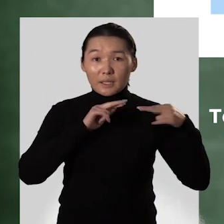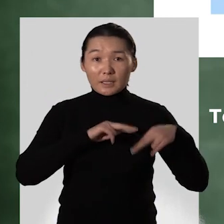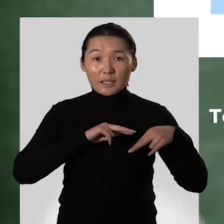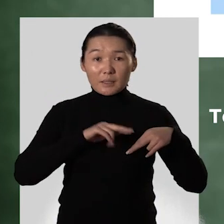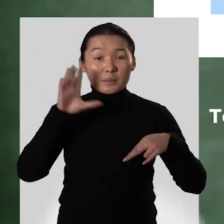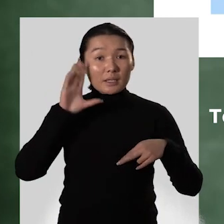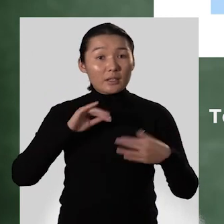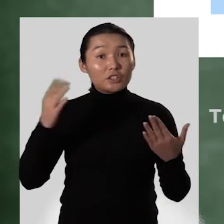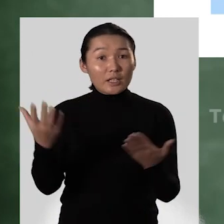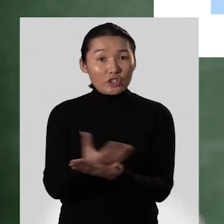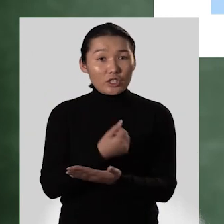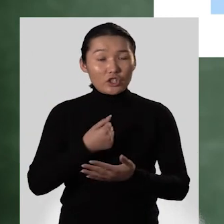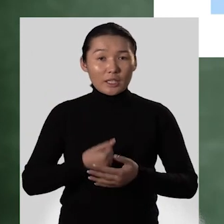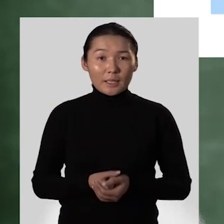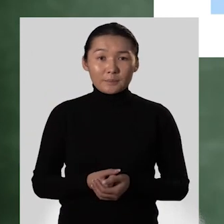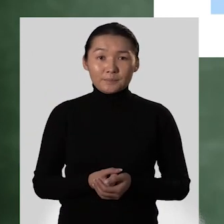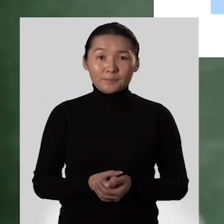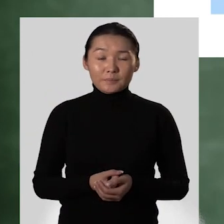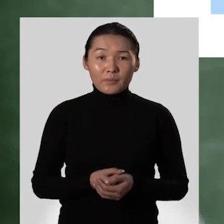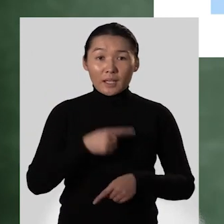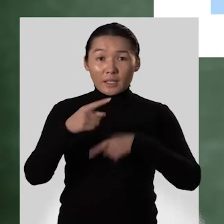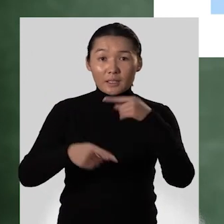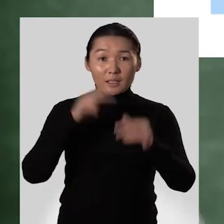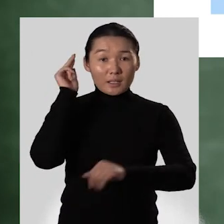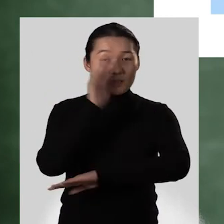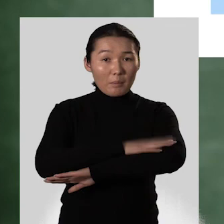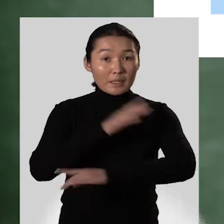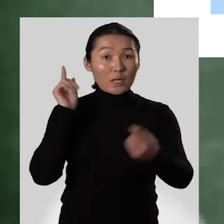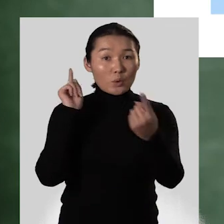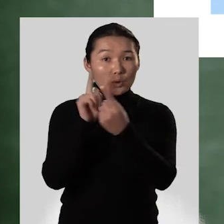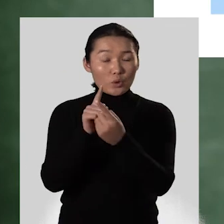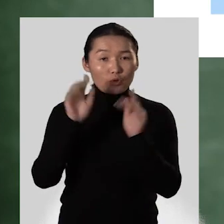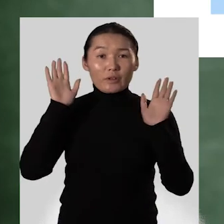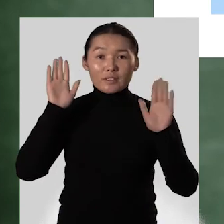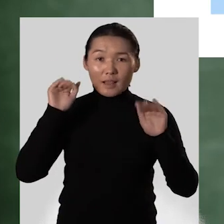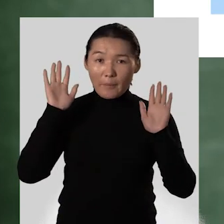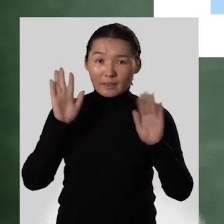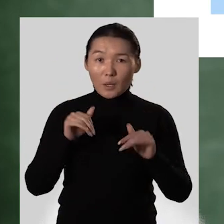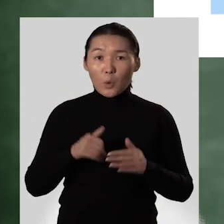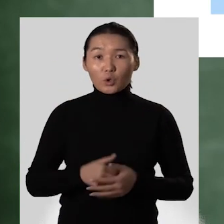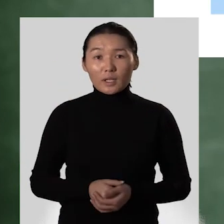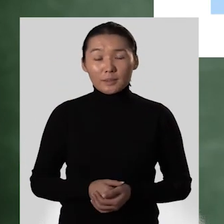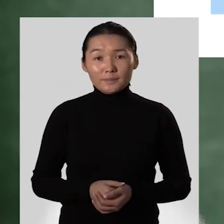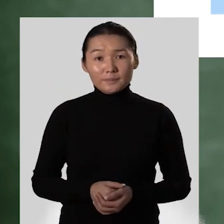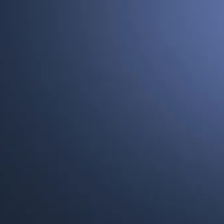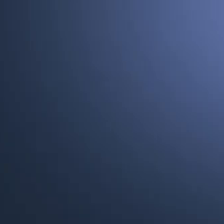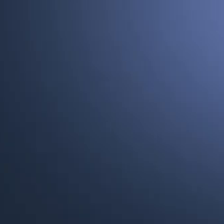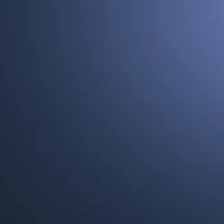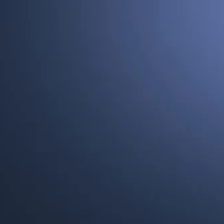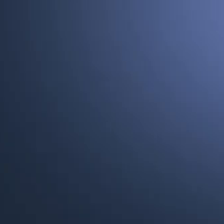ийгиликтерге жетишкиле. Кийинки сабактардан көрүшкөнчө, сак саламатта болгула.